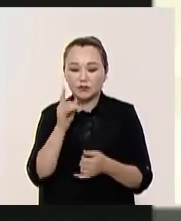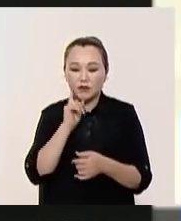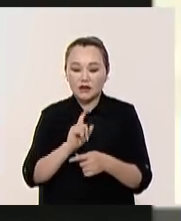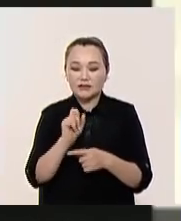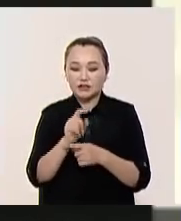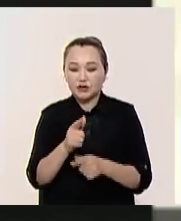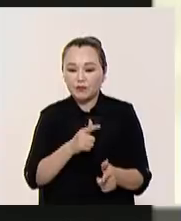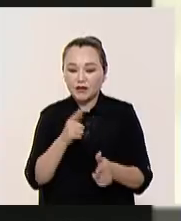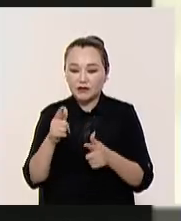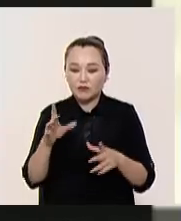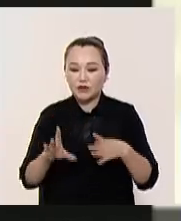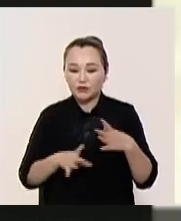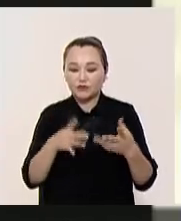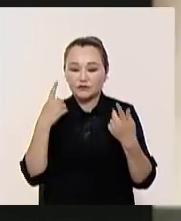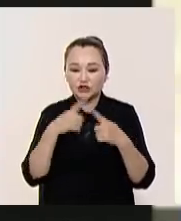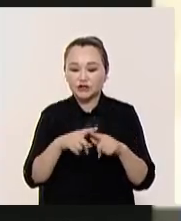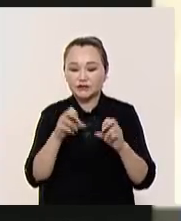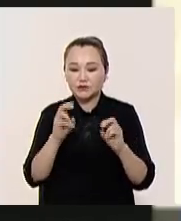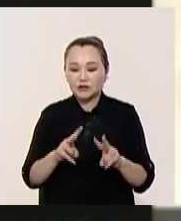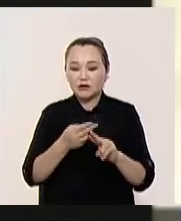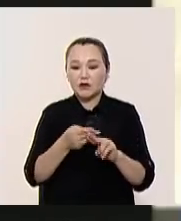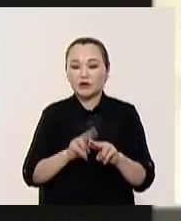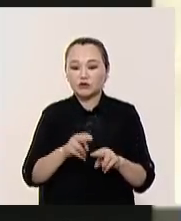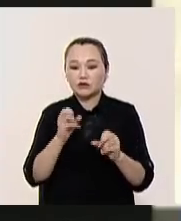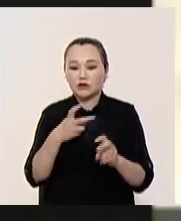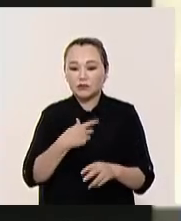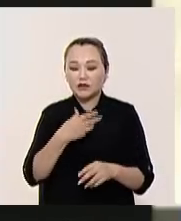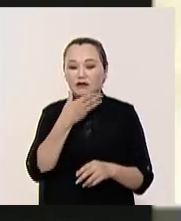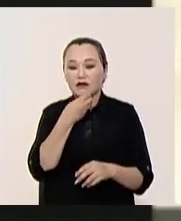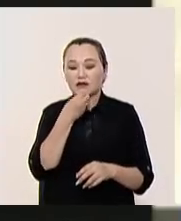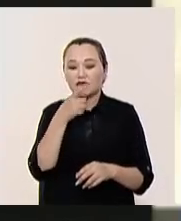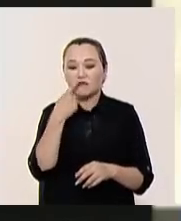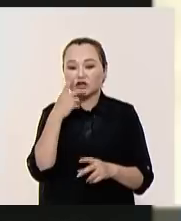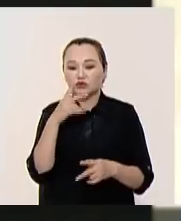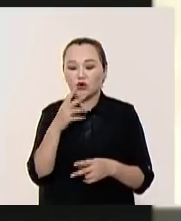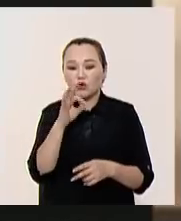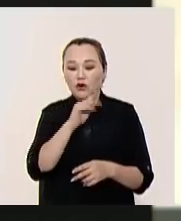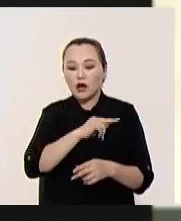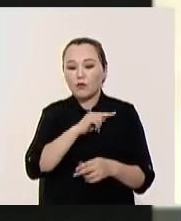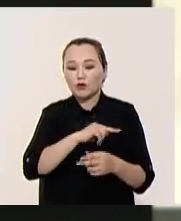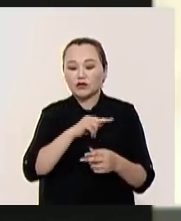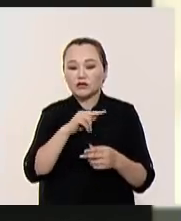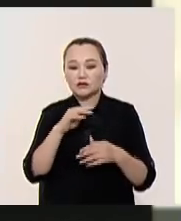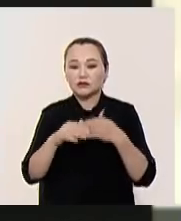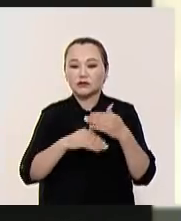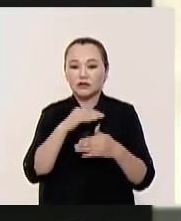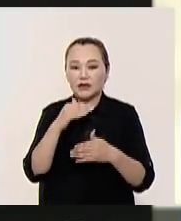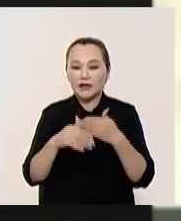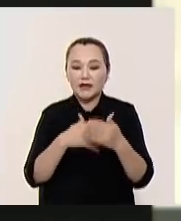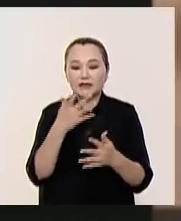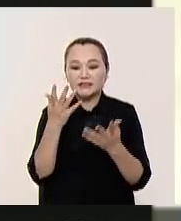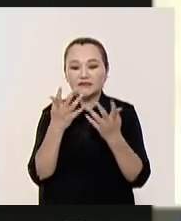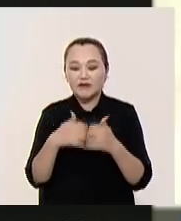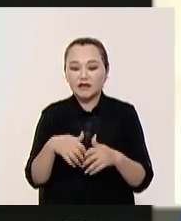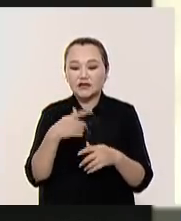опять подготовка технических специальностей, потому что, как бы мы красиво ни говорили о роботизации и